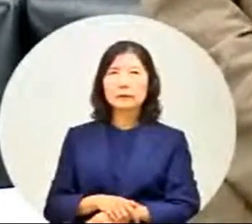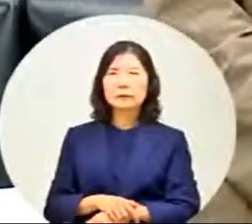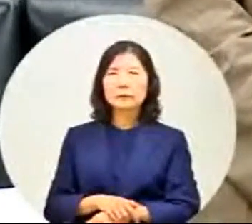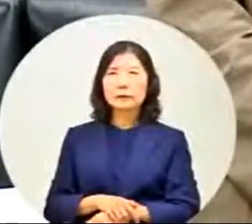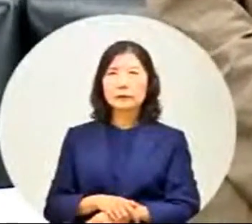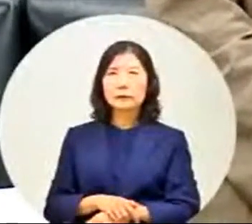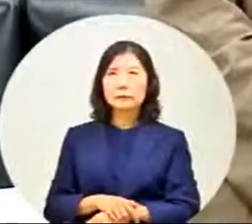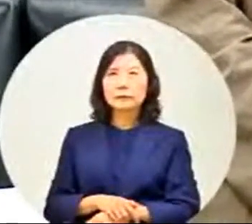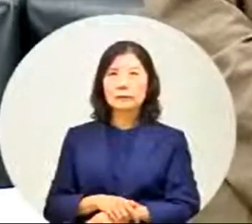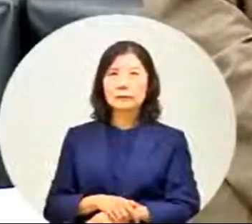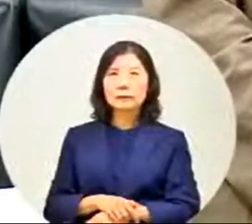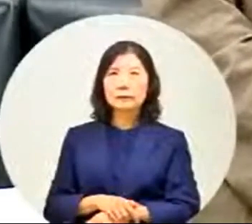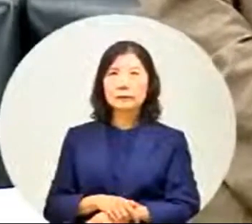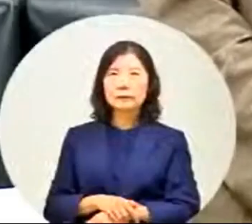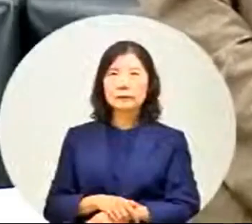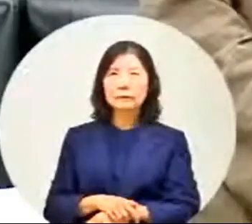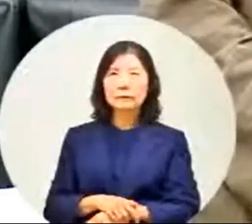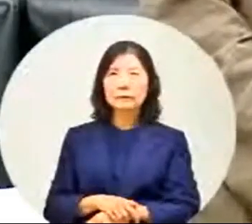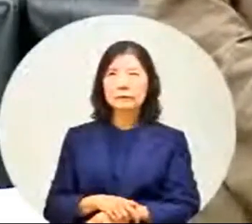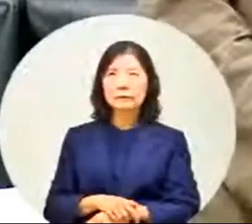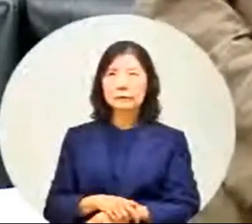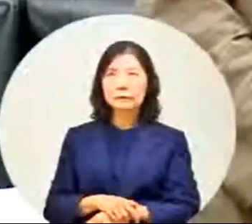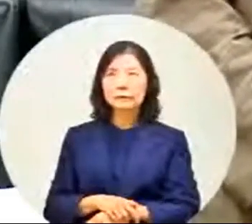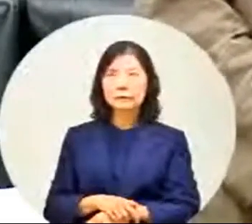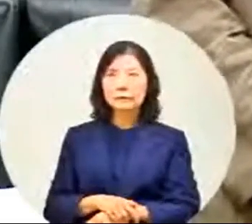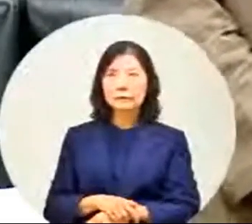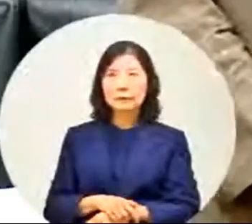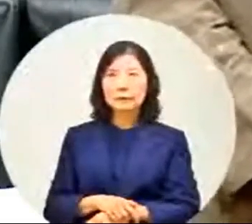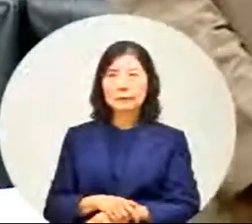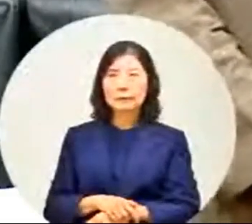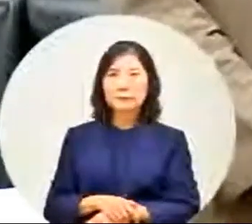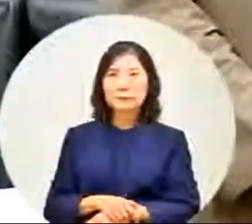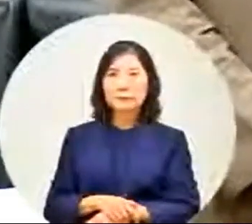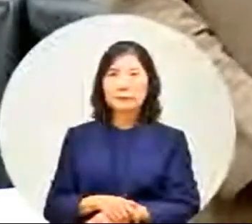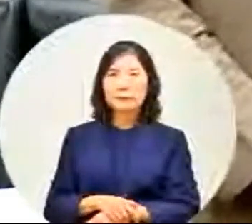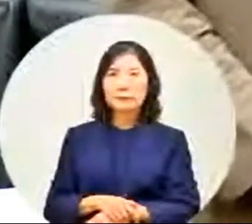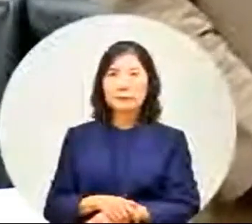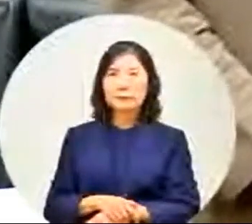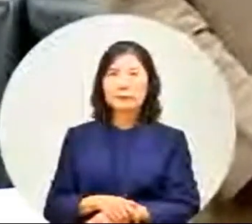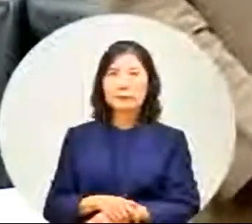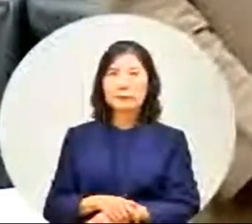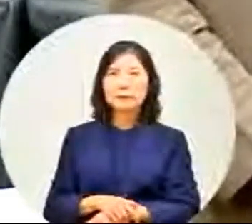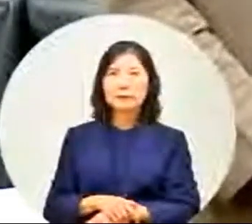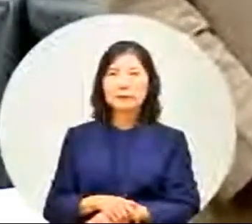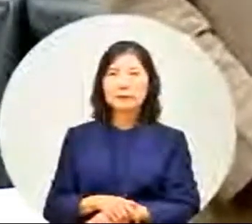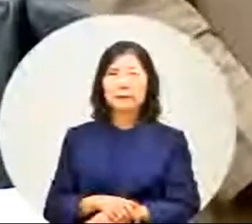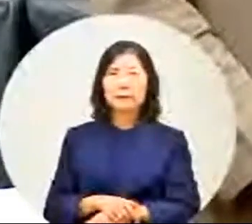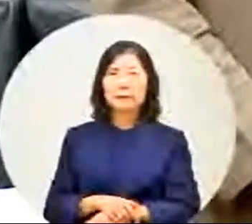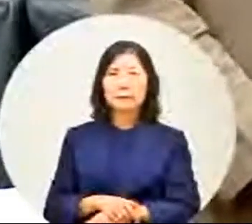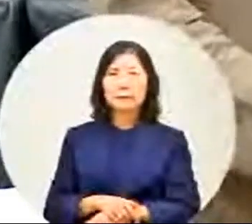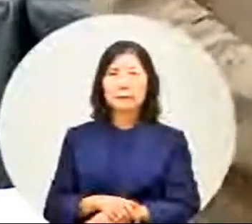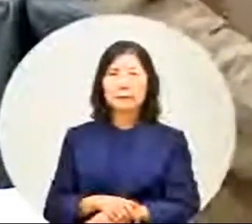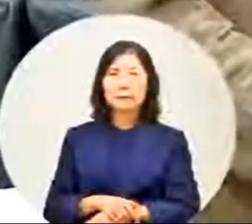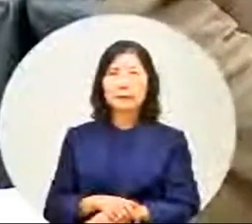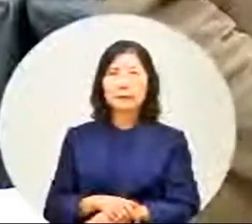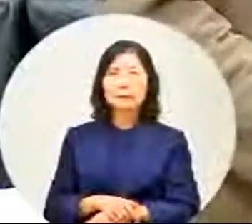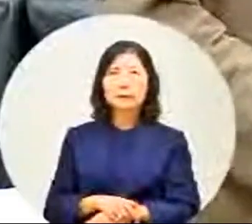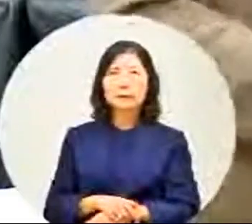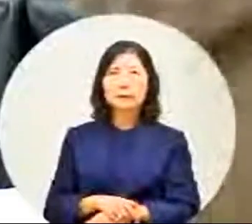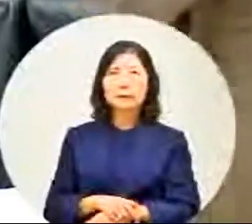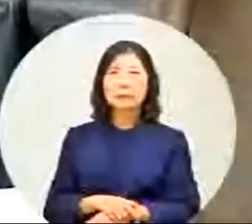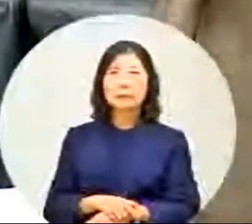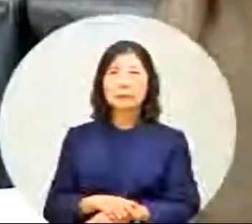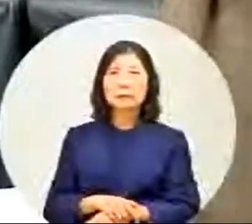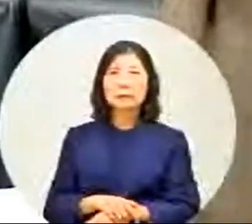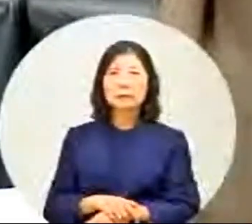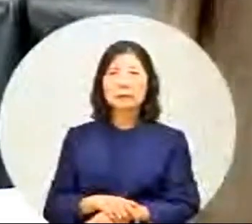楚、讲明白，没啥好看的事情。我还是呼吁陈菊哦，讲清楚、说明白，在你的任期之内，到